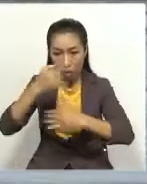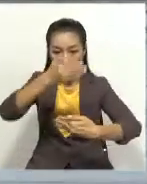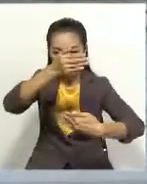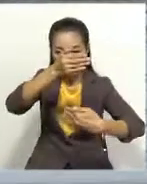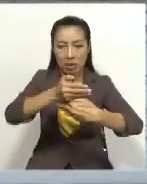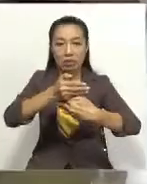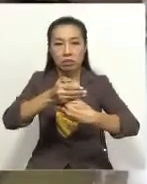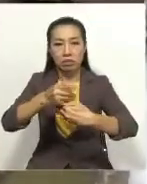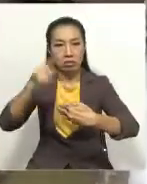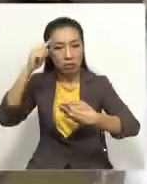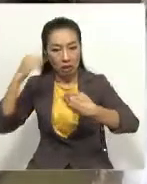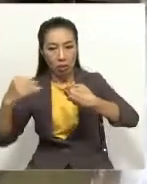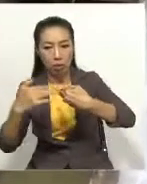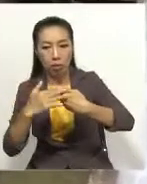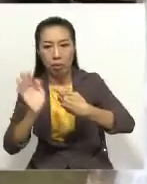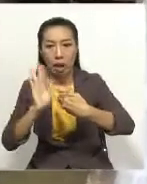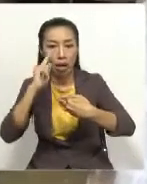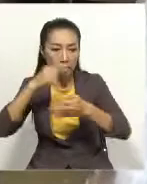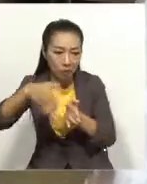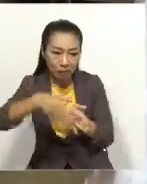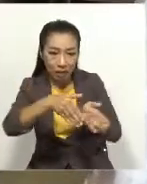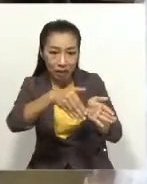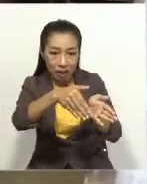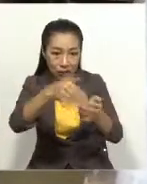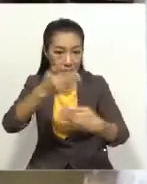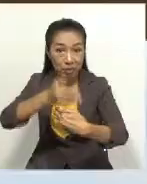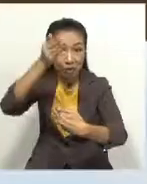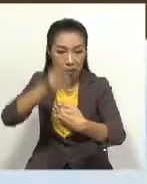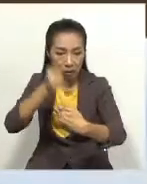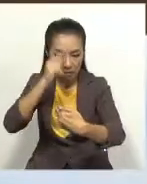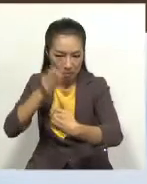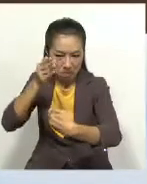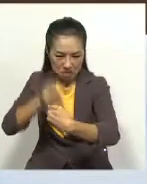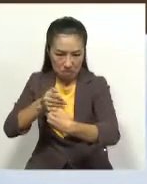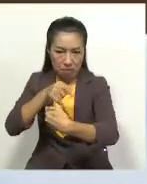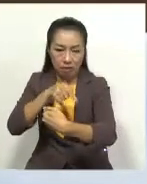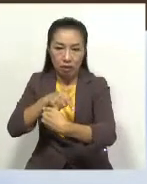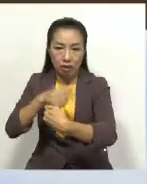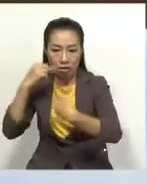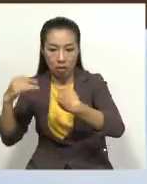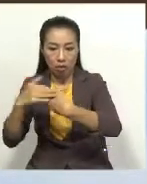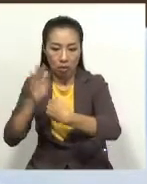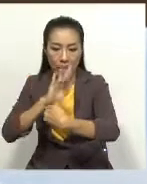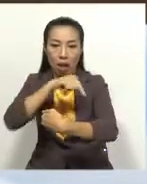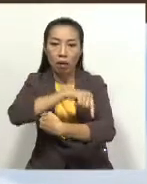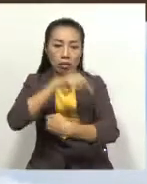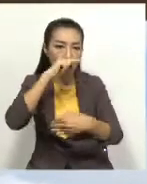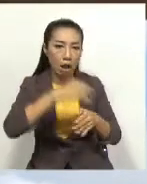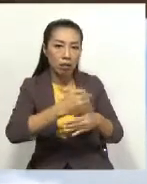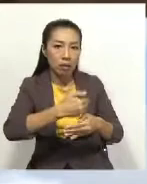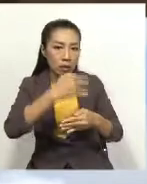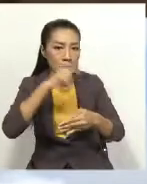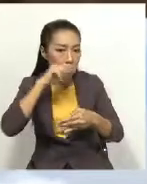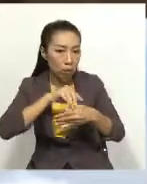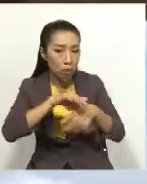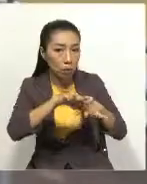ประตูระบายน้ำลำห้วยที่มีประตูปิดเปิดแล้วก็สูบระบายน้ำออกโดยเฉพาะที่ลำห้วยหลวงเพื่อไม่ให้น้ำมันไหลออก